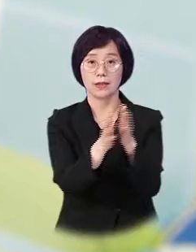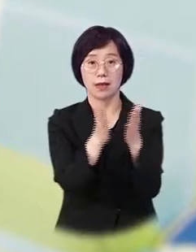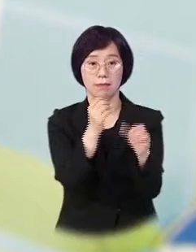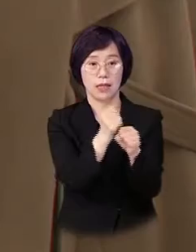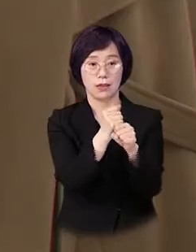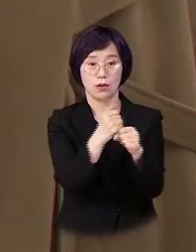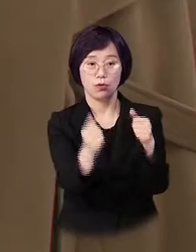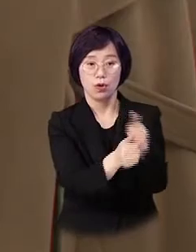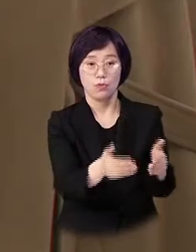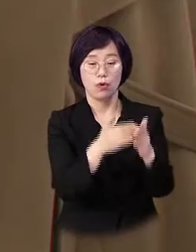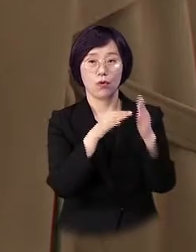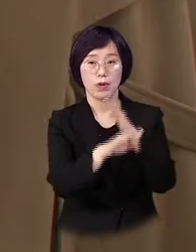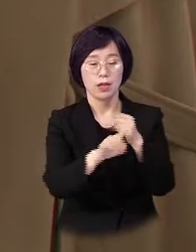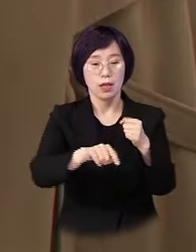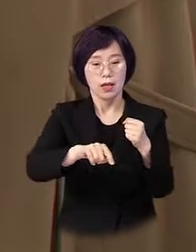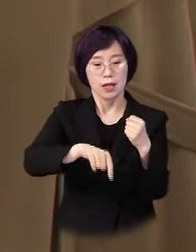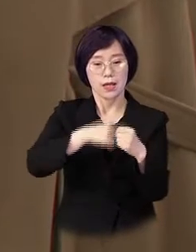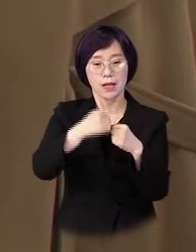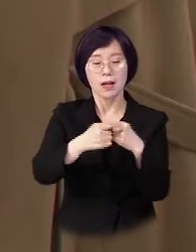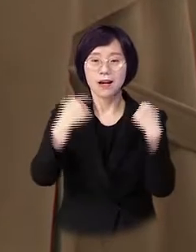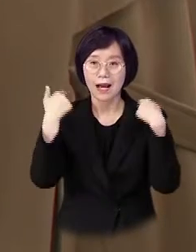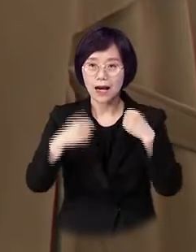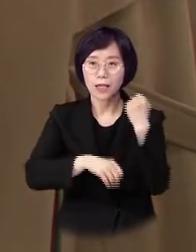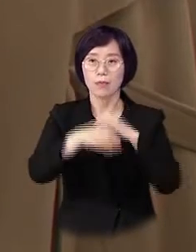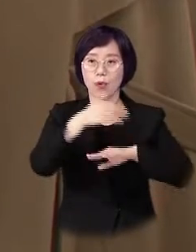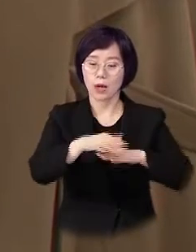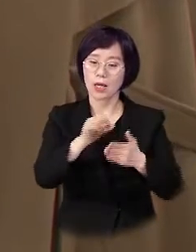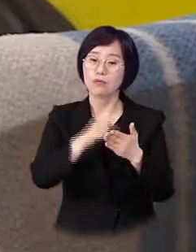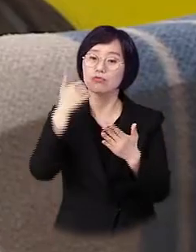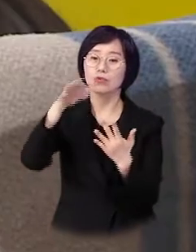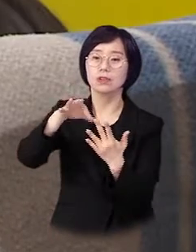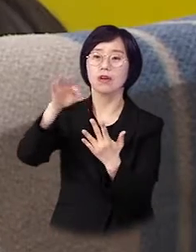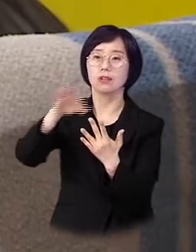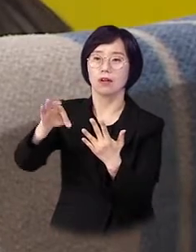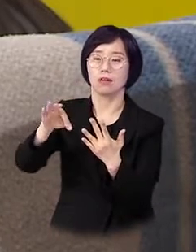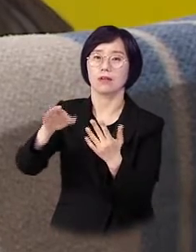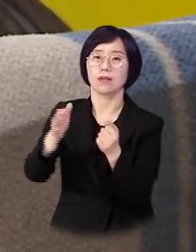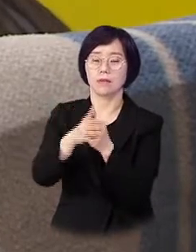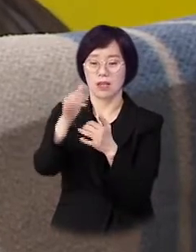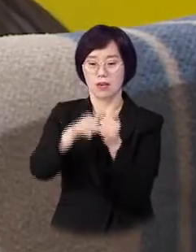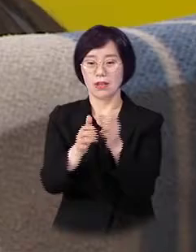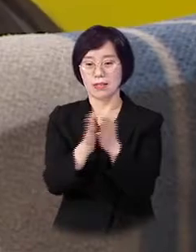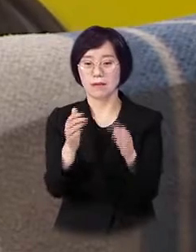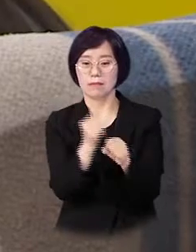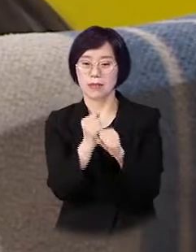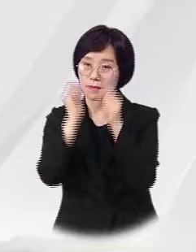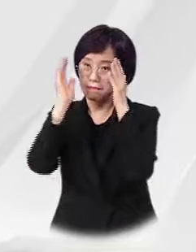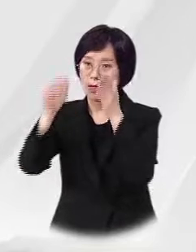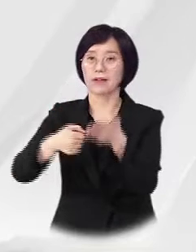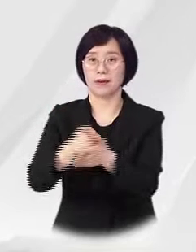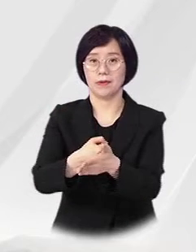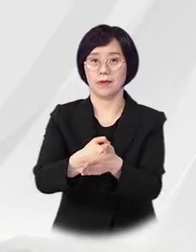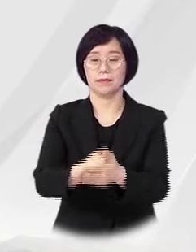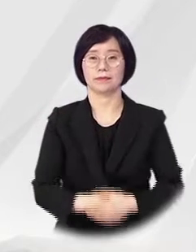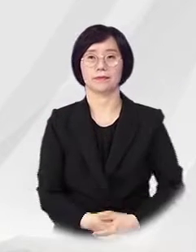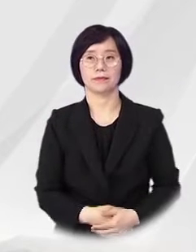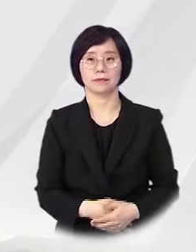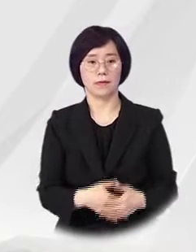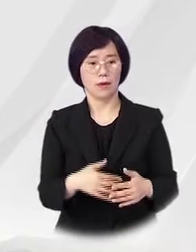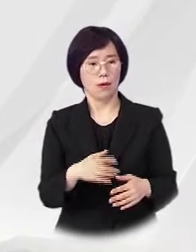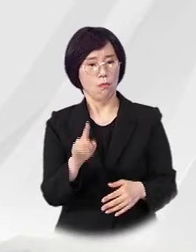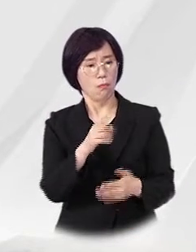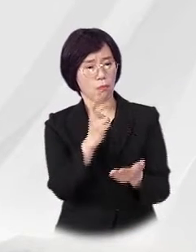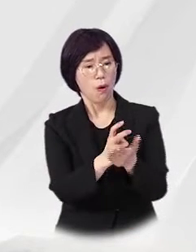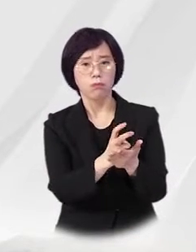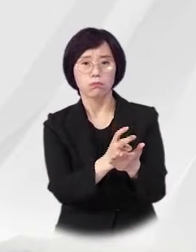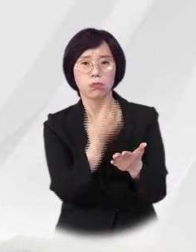구성하고 내년 기본계획 와 집필진 선장 등 시사 편찬에 방향을 잡기로 했습니다 유명무실 했던 조